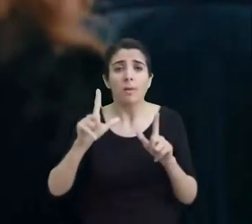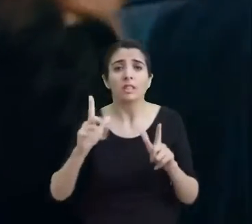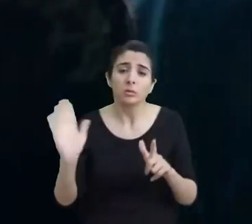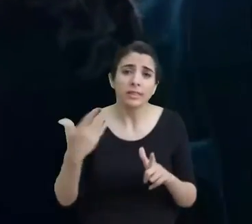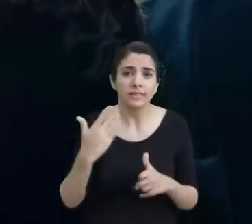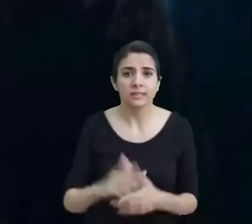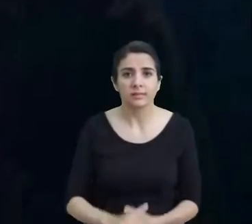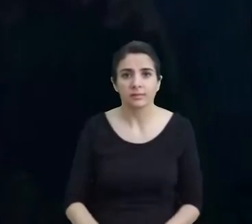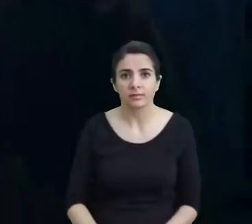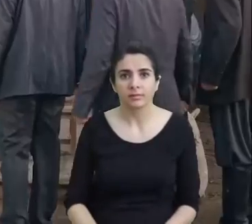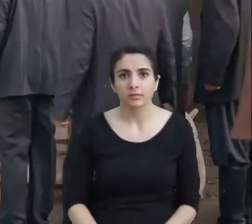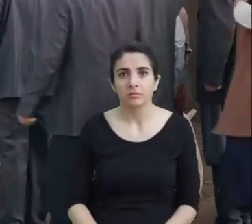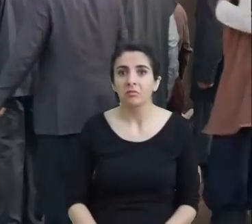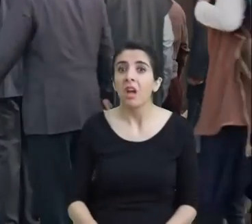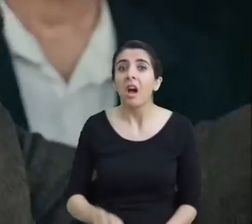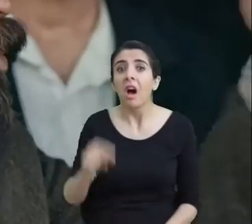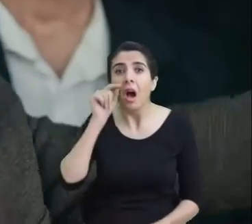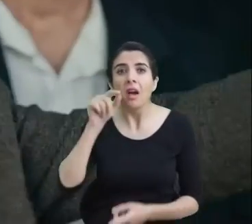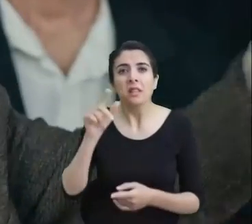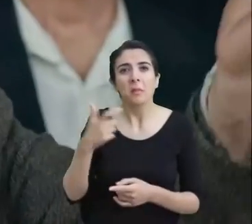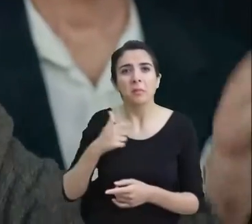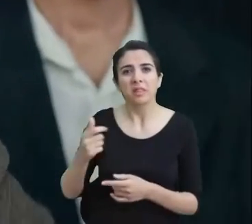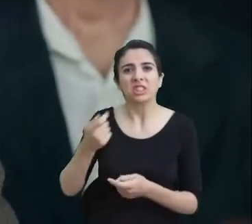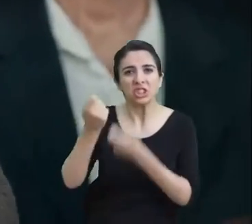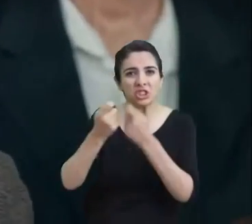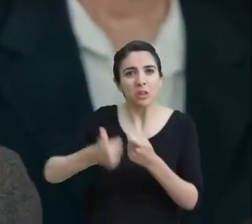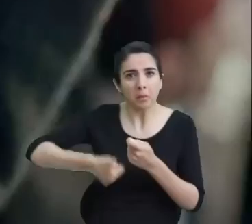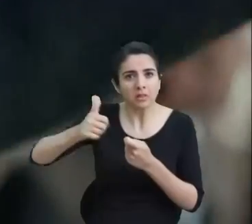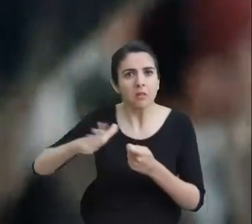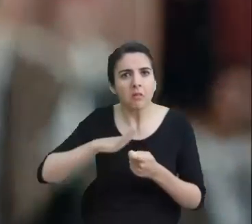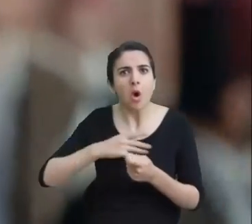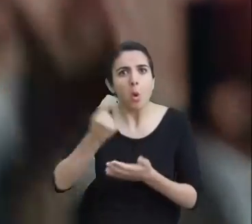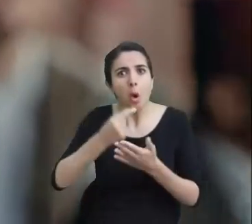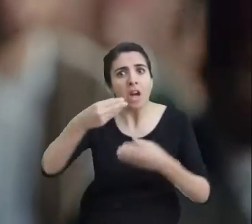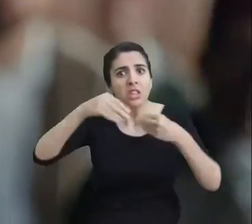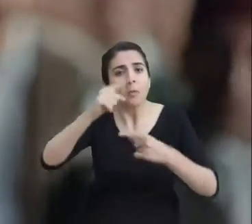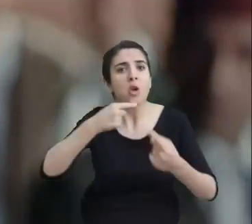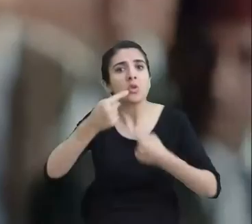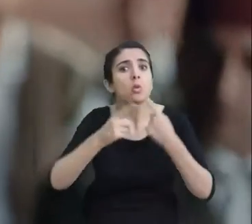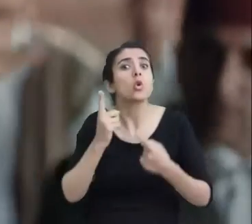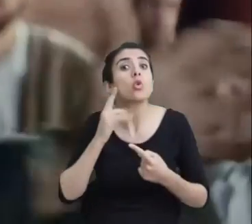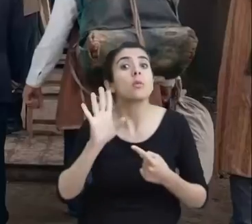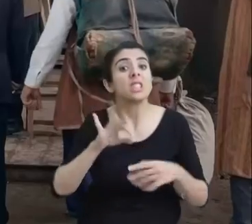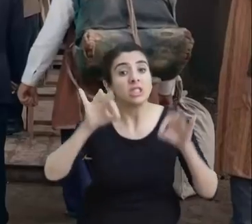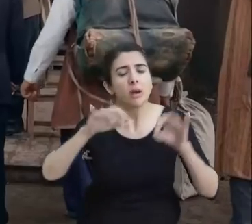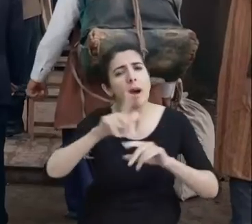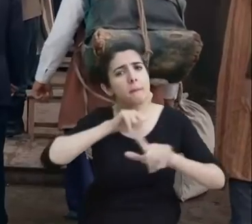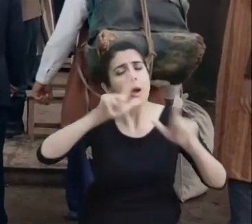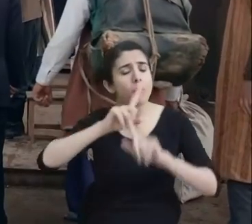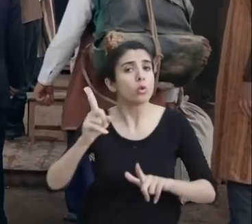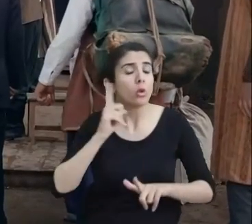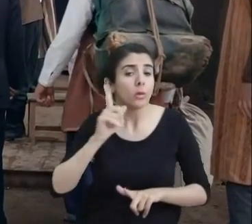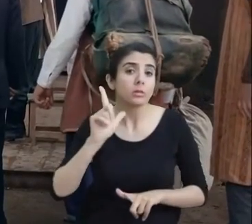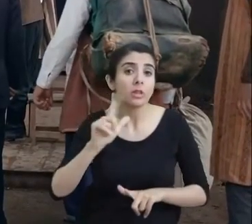lazım. Daire nazırı Kur'an'ı gavurlara satmış derler. Duymadınız mı? Vakit